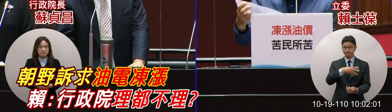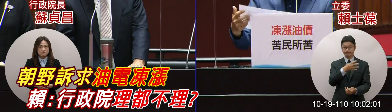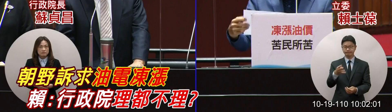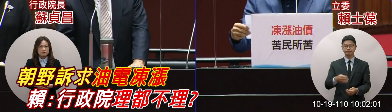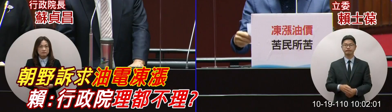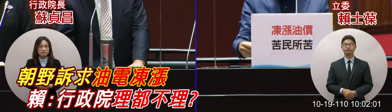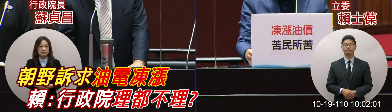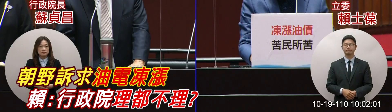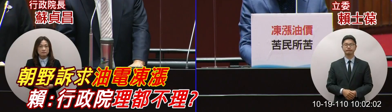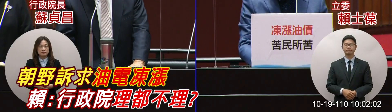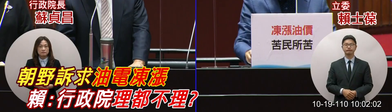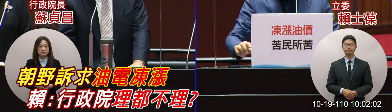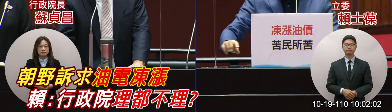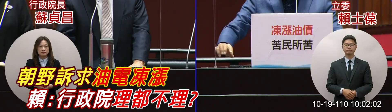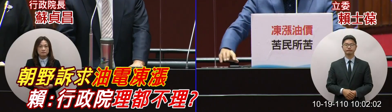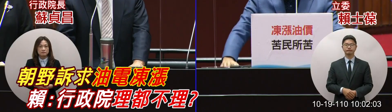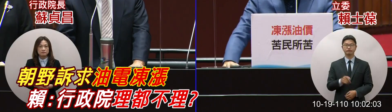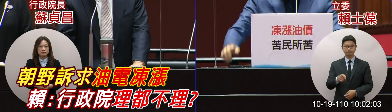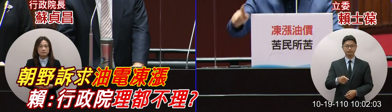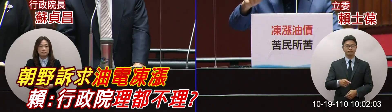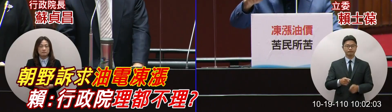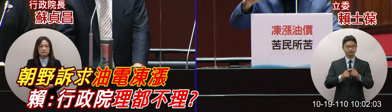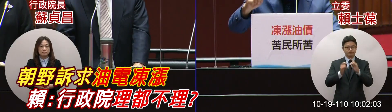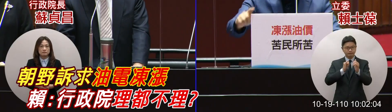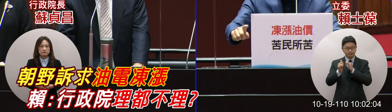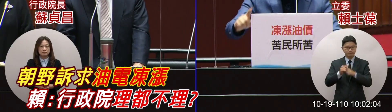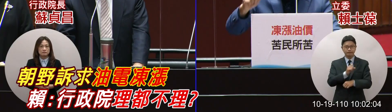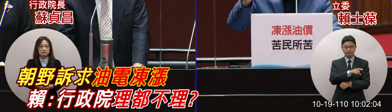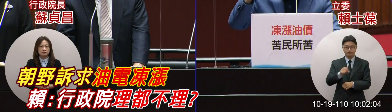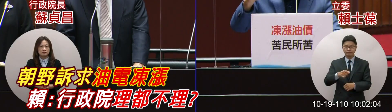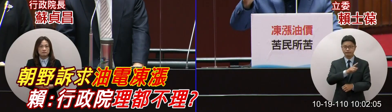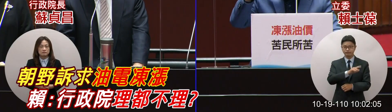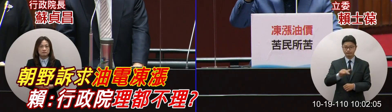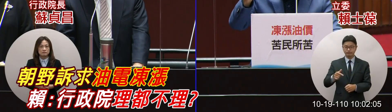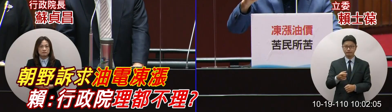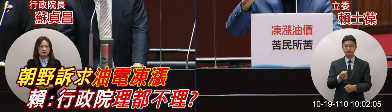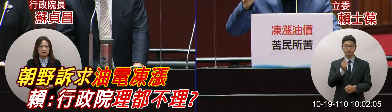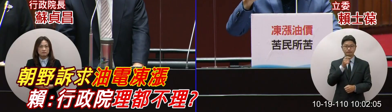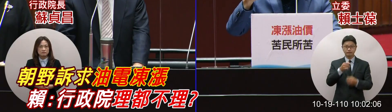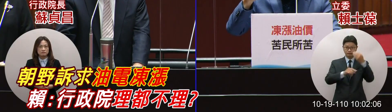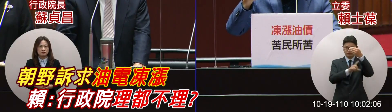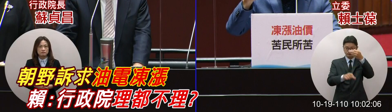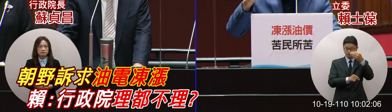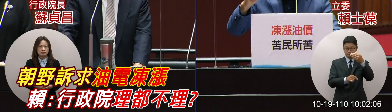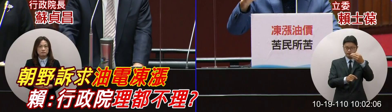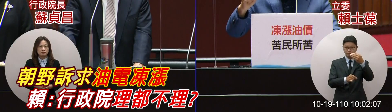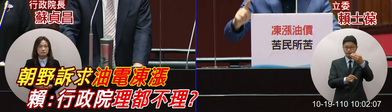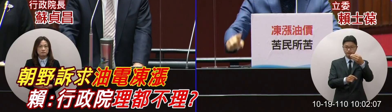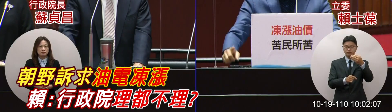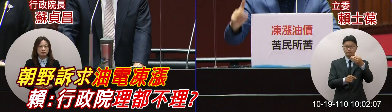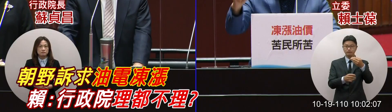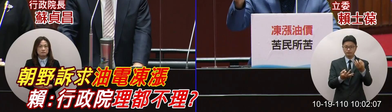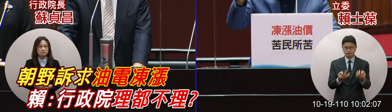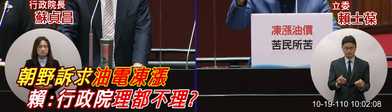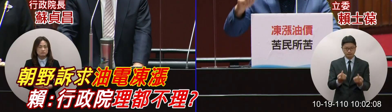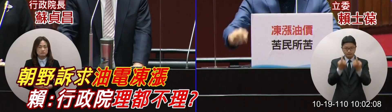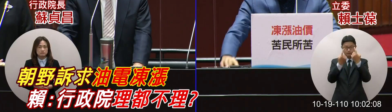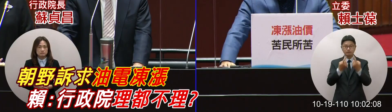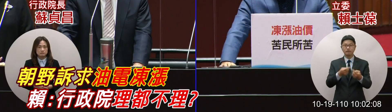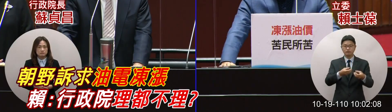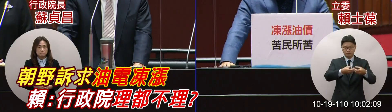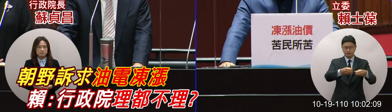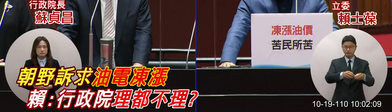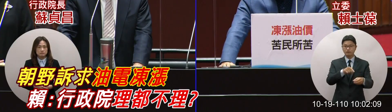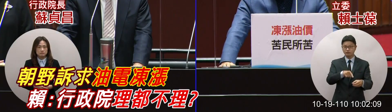核心的民生物资啊，9月份最高的涨幅，鸡蛋给能啊。